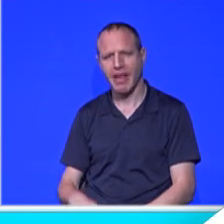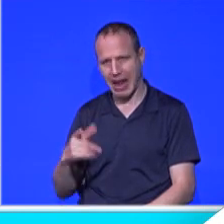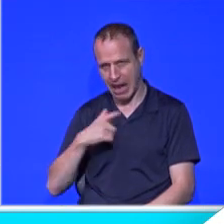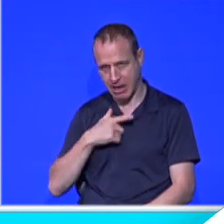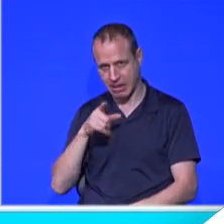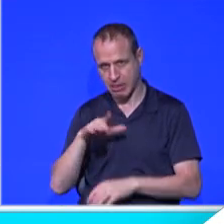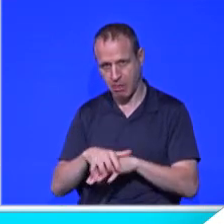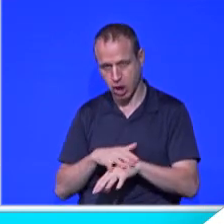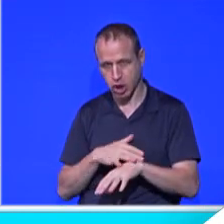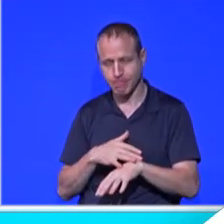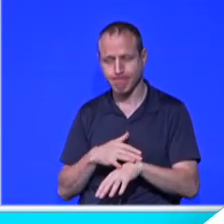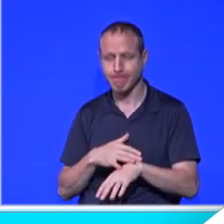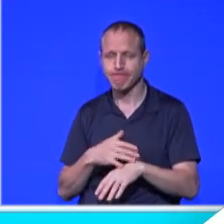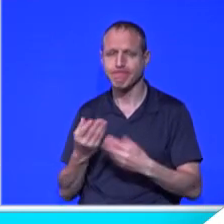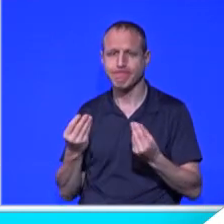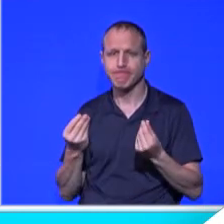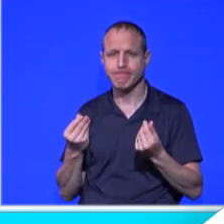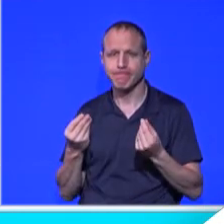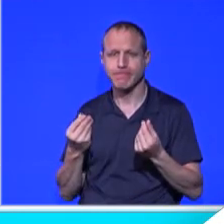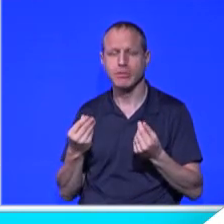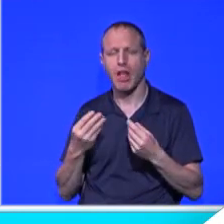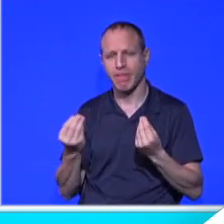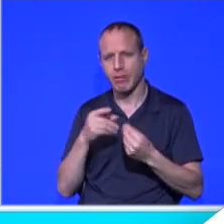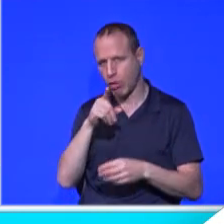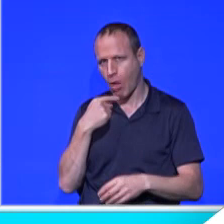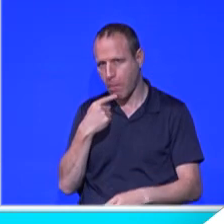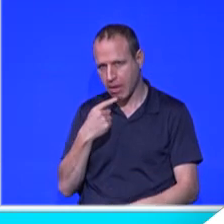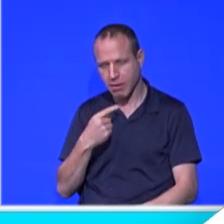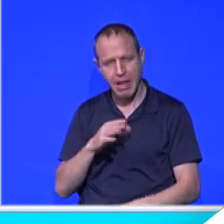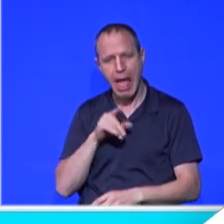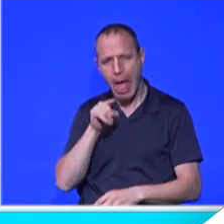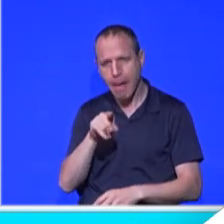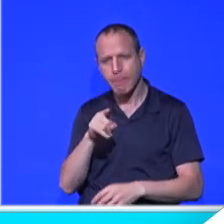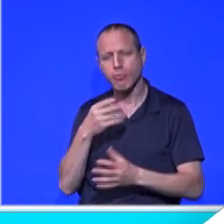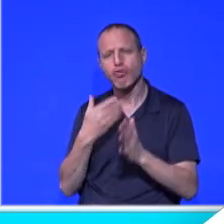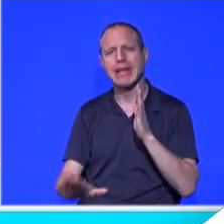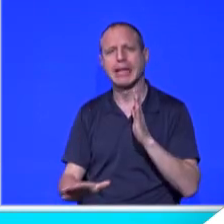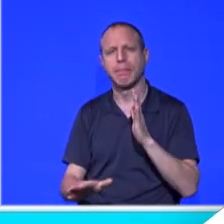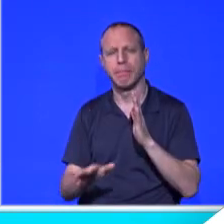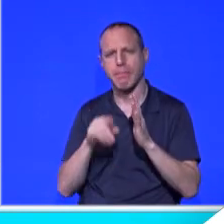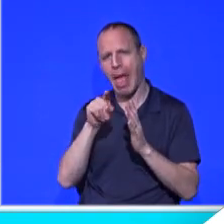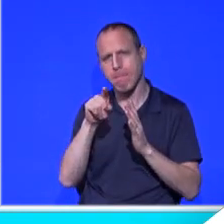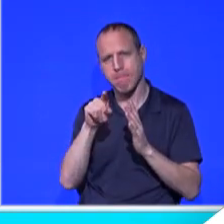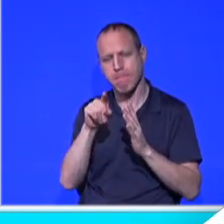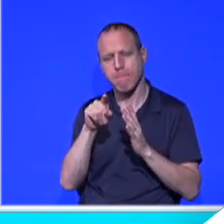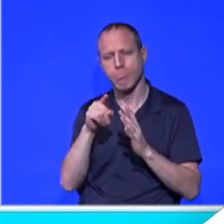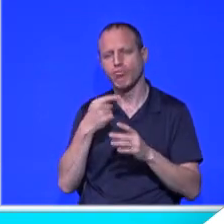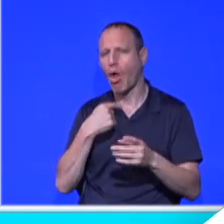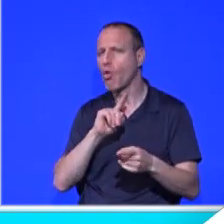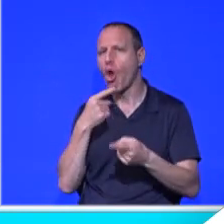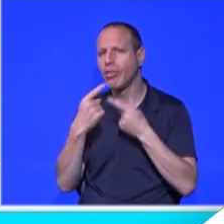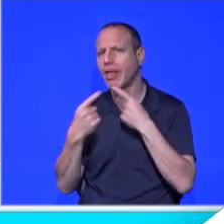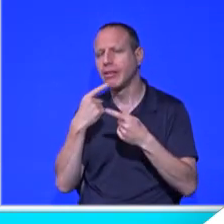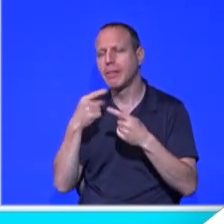ולי זה מרגיש שהדברים האלה שאתה אומר, הם אלה שחסרים. הם אלה שכאילו אנחנו לא דנים